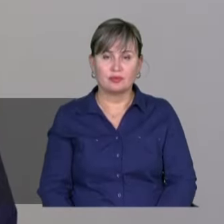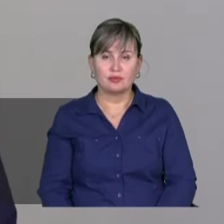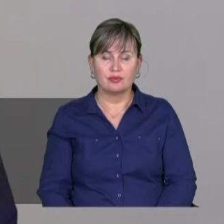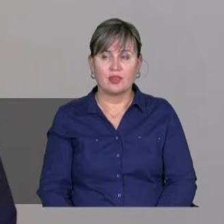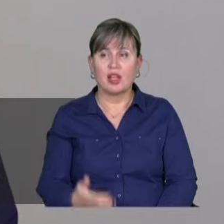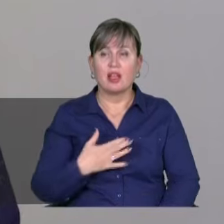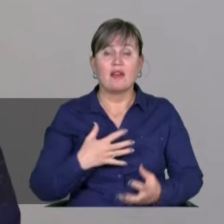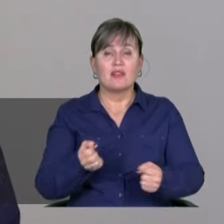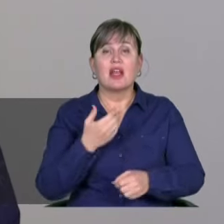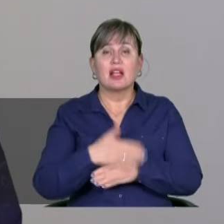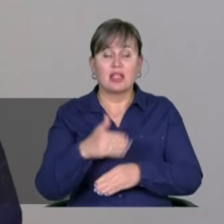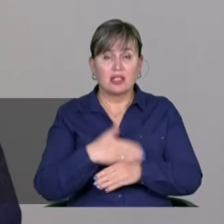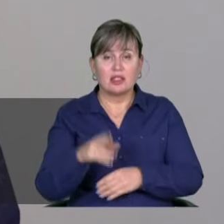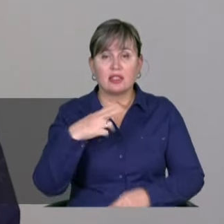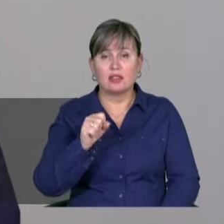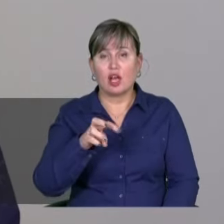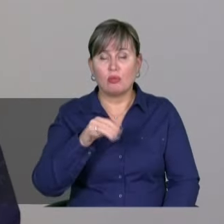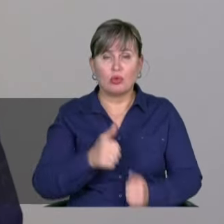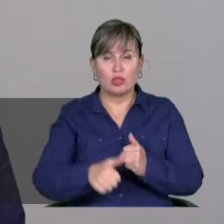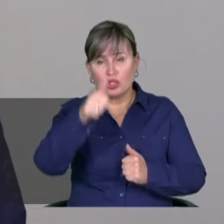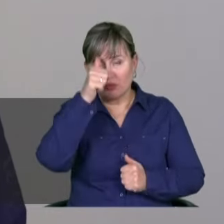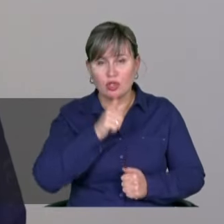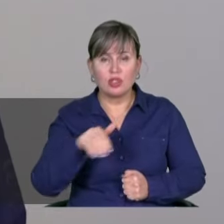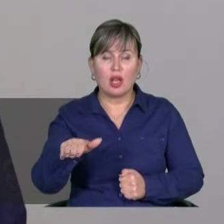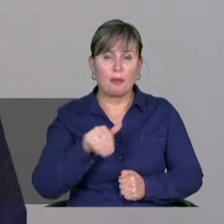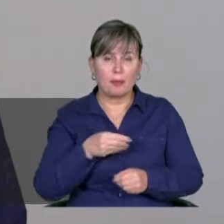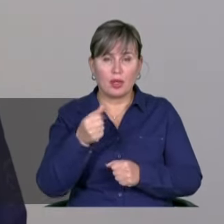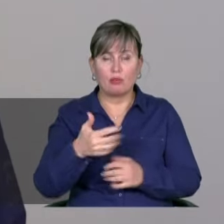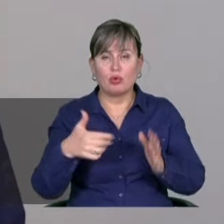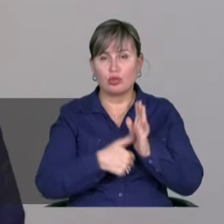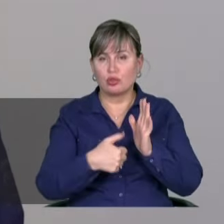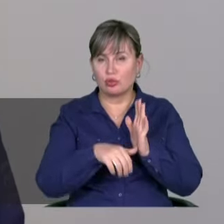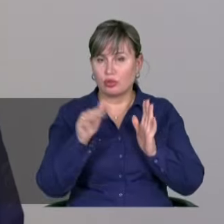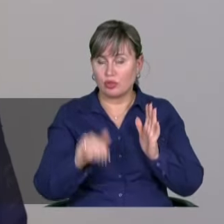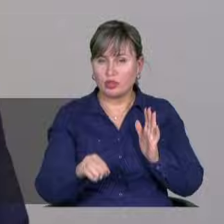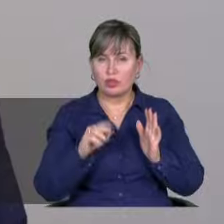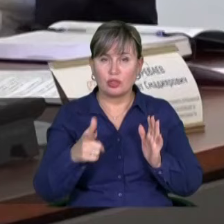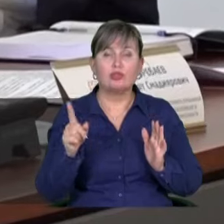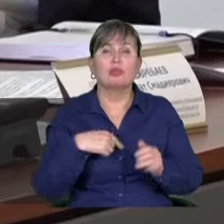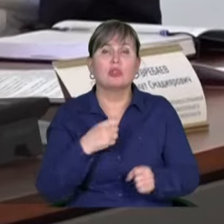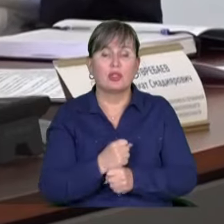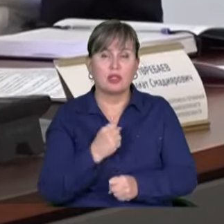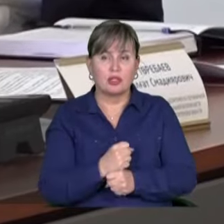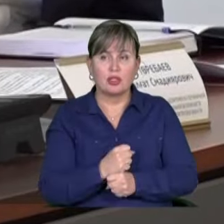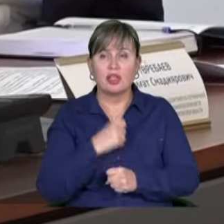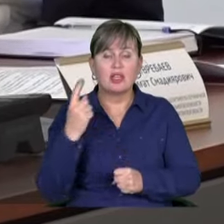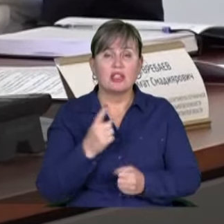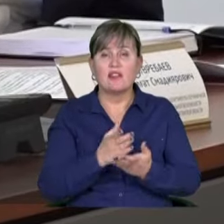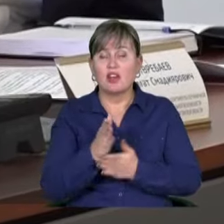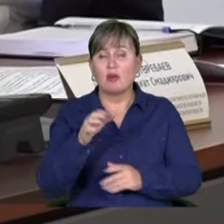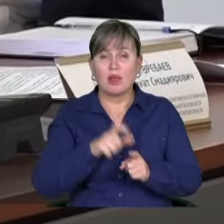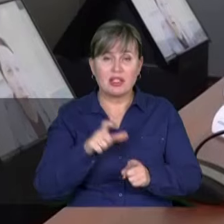Я взял кредитный займ в дому. Ежемесячно оплачиваю больше 600 тысяч тенге. Что нам делать? Единственный выход, по